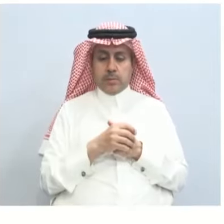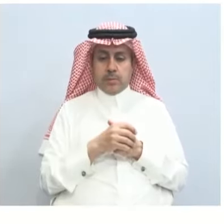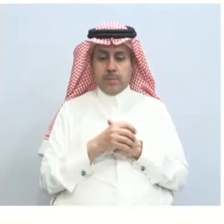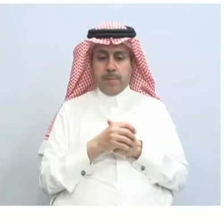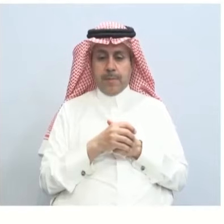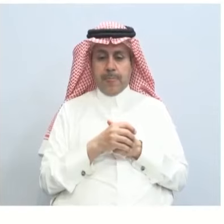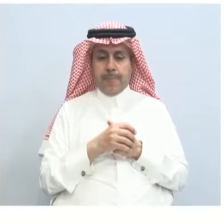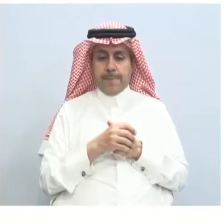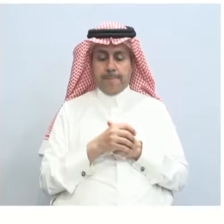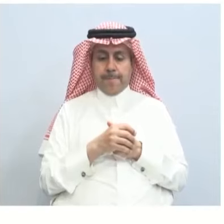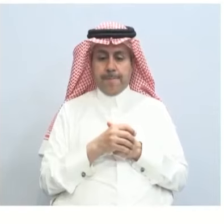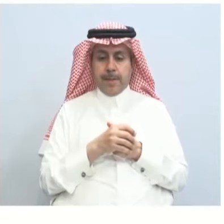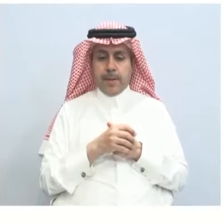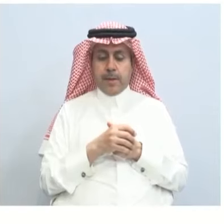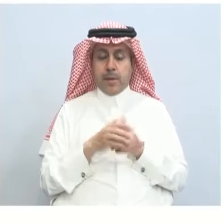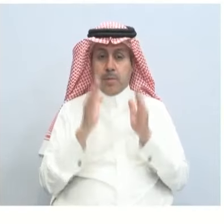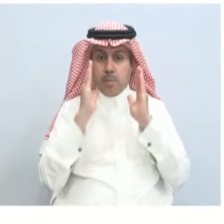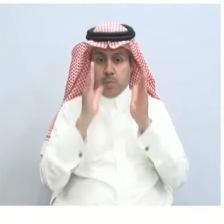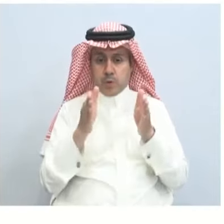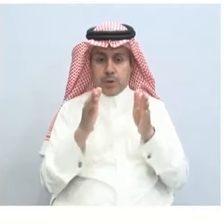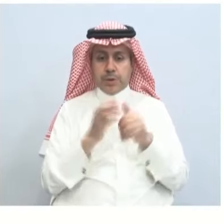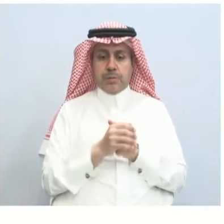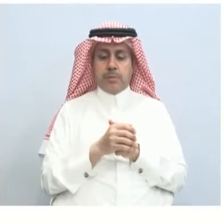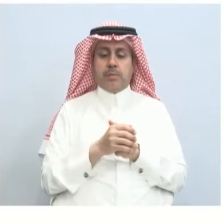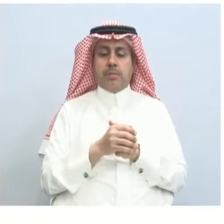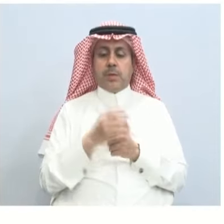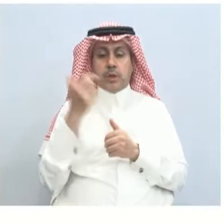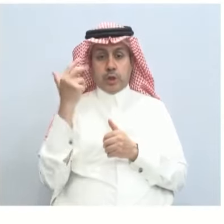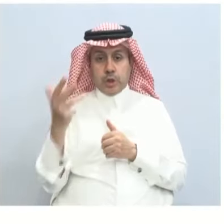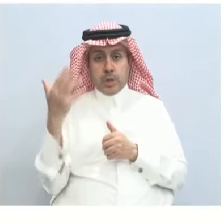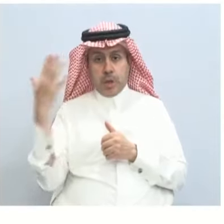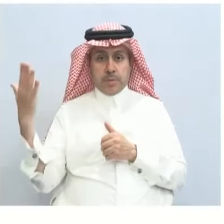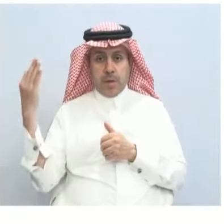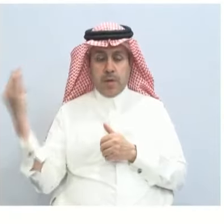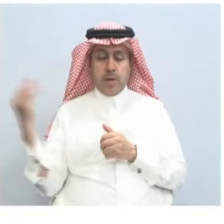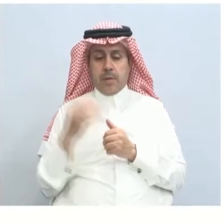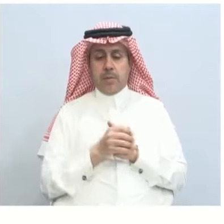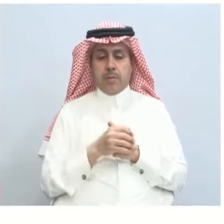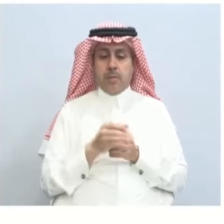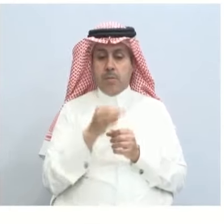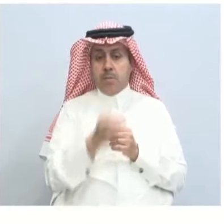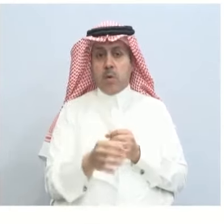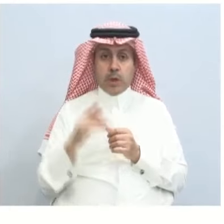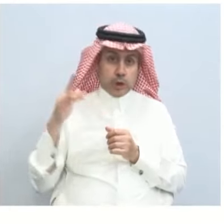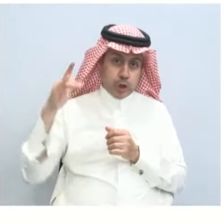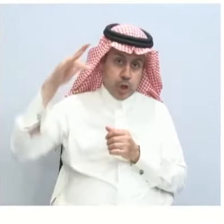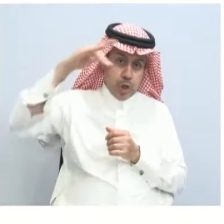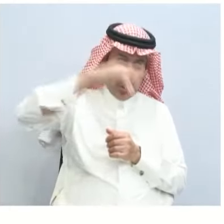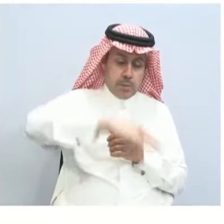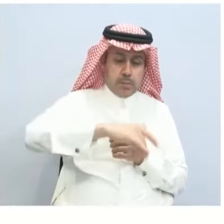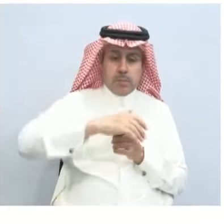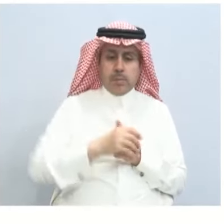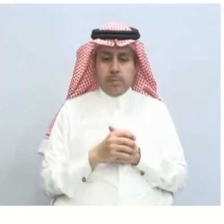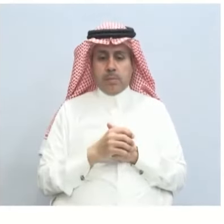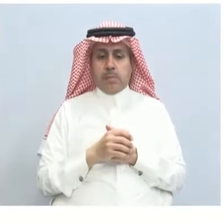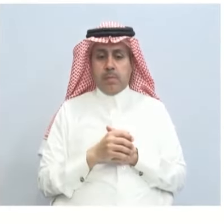دي ايضا عندي هذا السؤال جميل قاللك المتجه 95 يمثل موقع طائره والمتجه سالب س